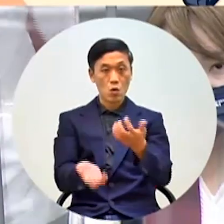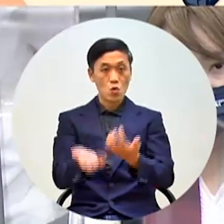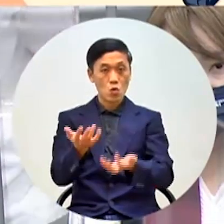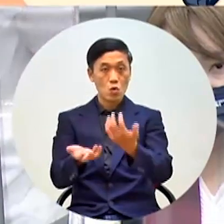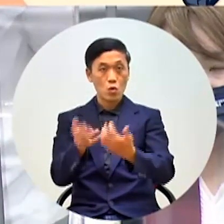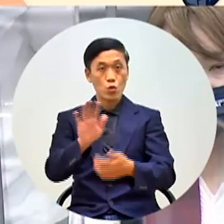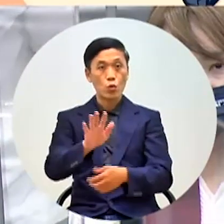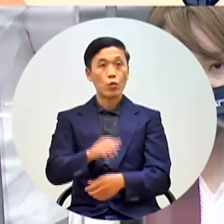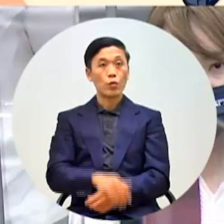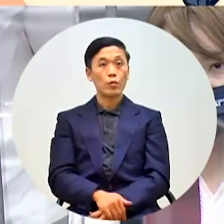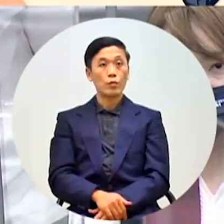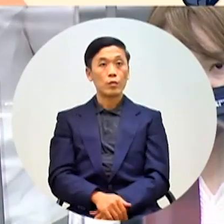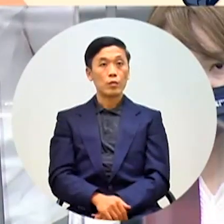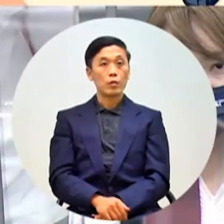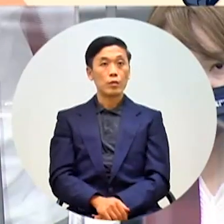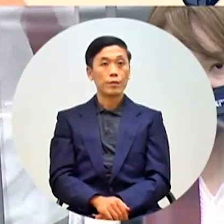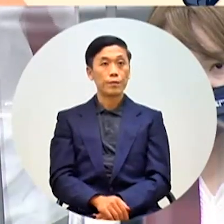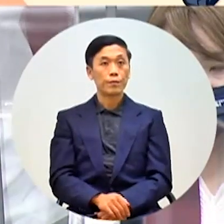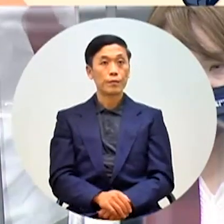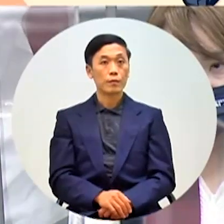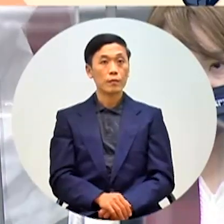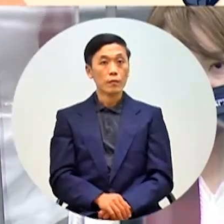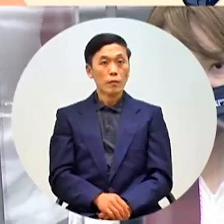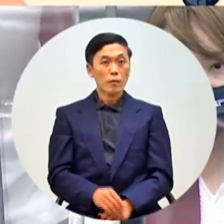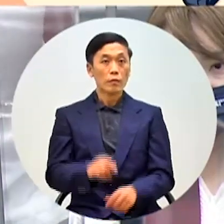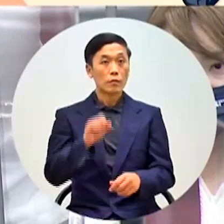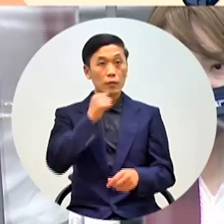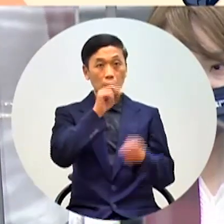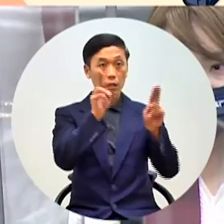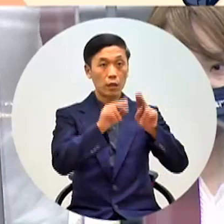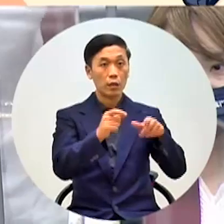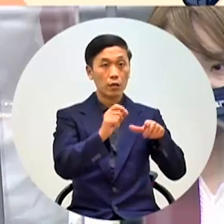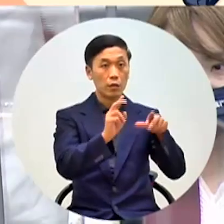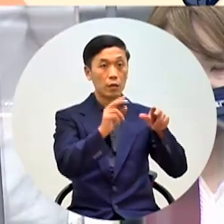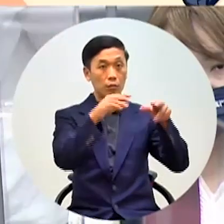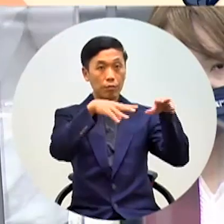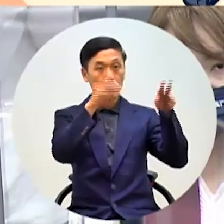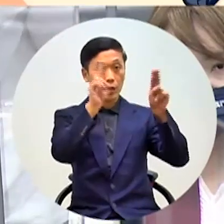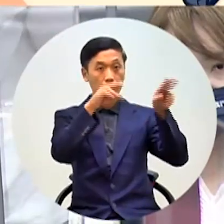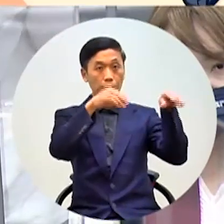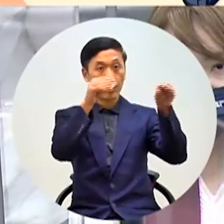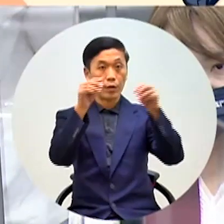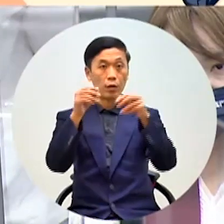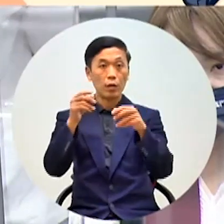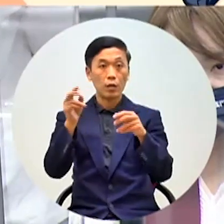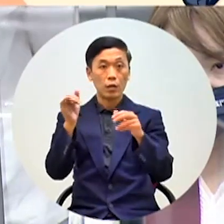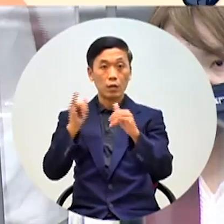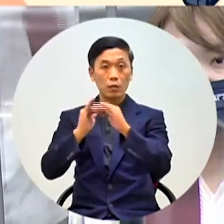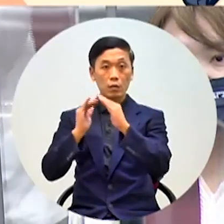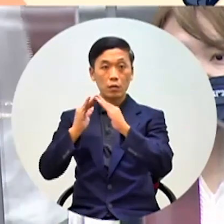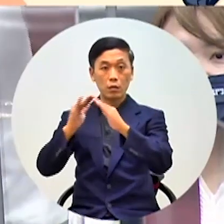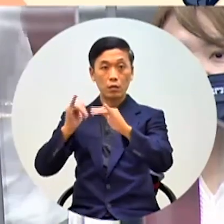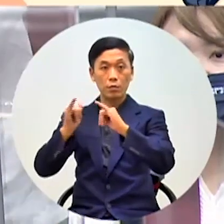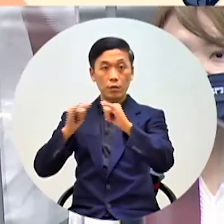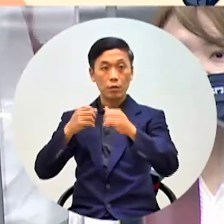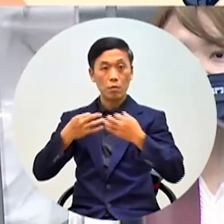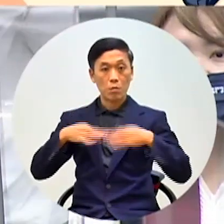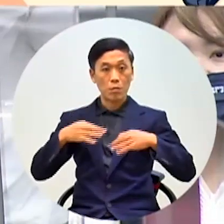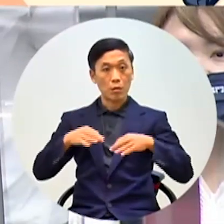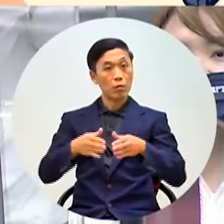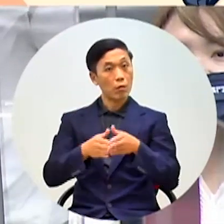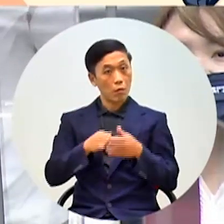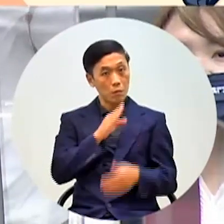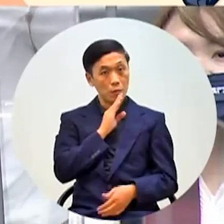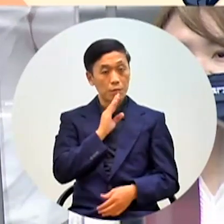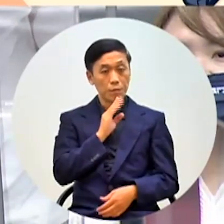回答一下。 咱 台灯清灯，市民该死应该了这钱吗？啊，市长请答复。